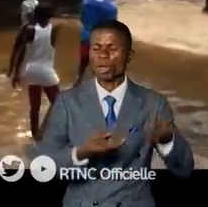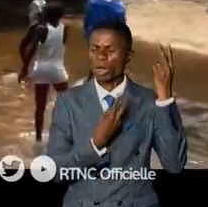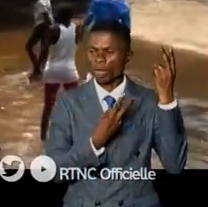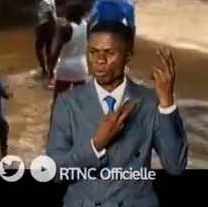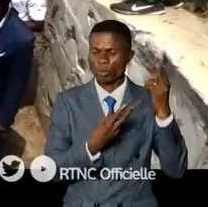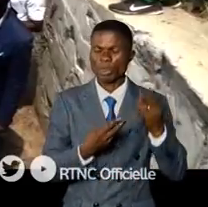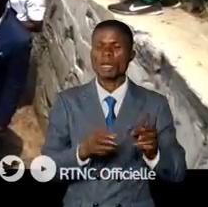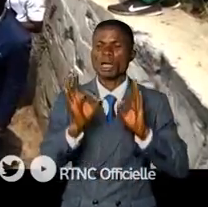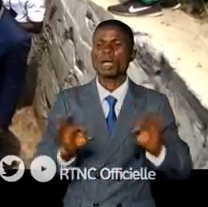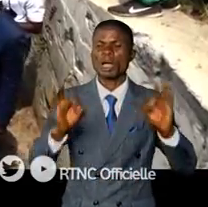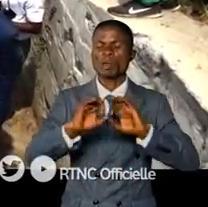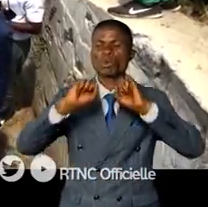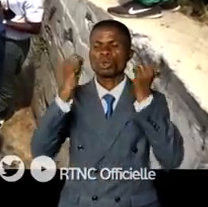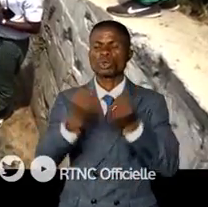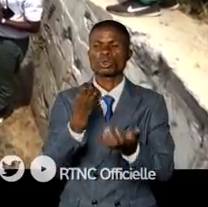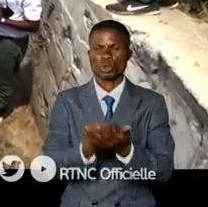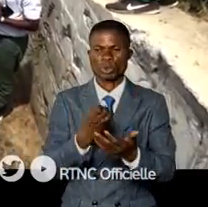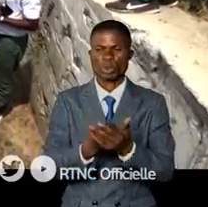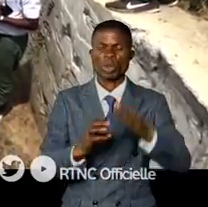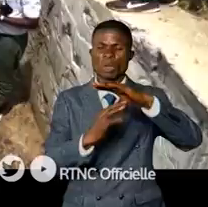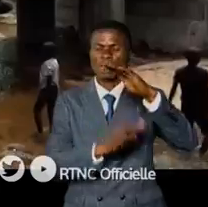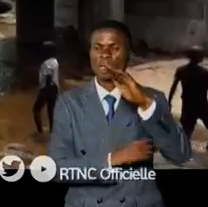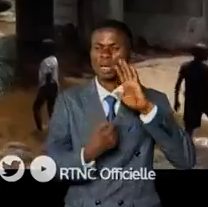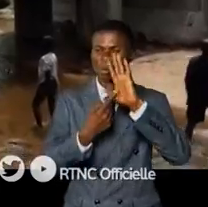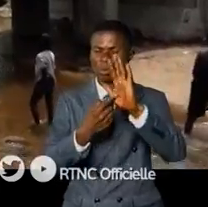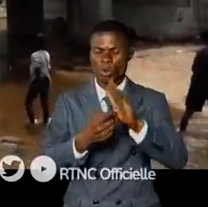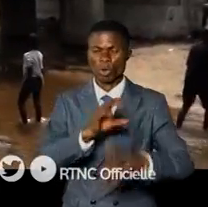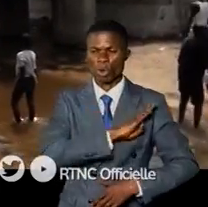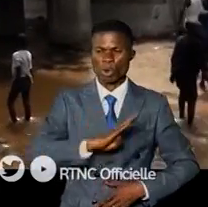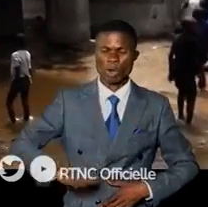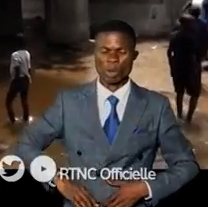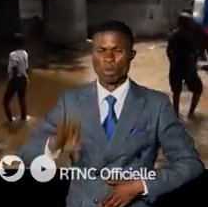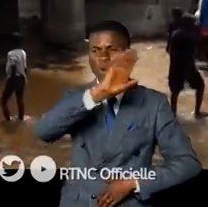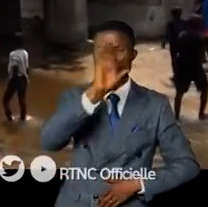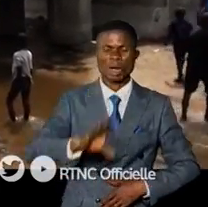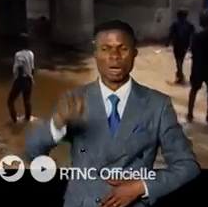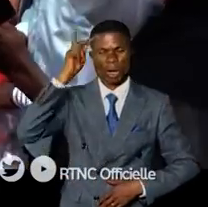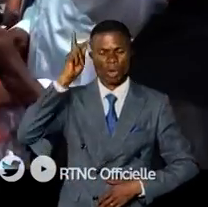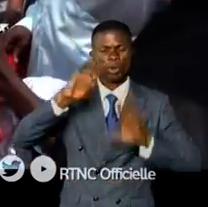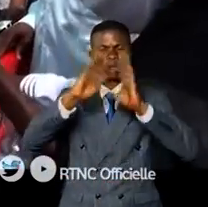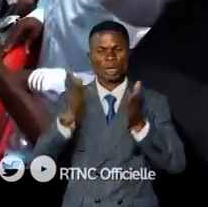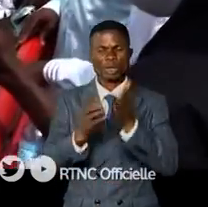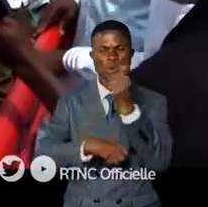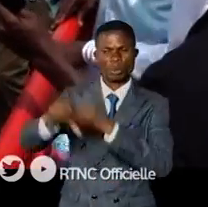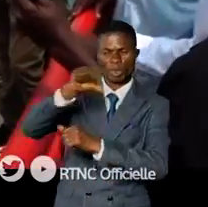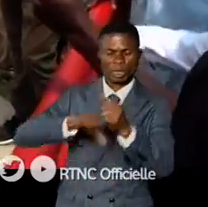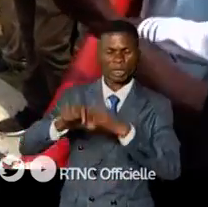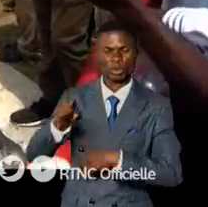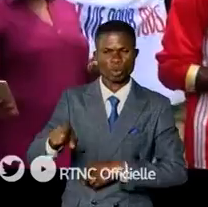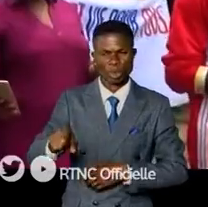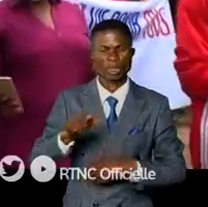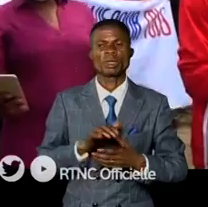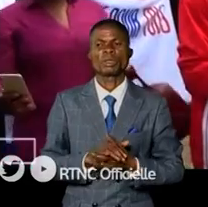l'importance socio-économique de cet ouvrage sont dévoilées par le bourgmestre de Kimbanseke et ses administrés qui en sont les premiers